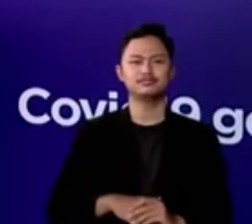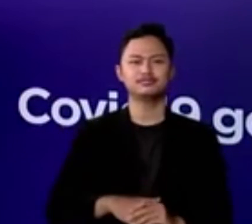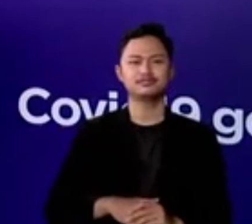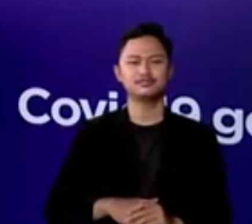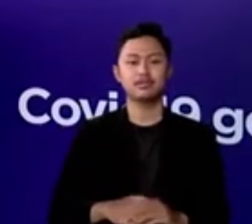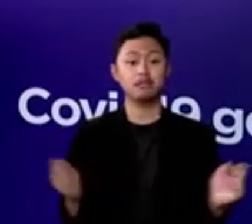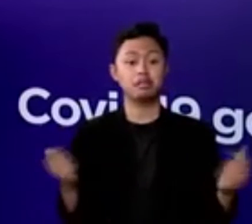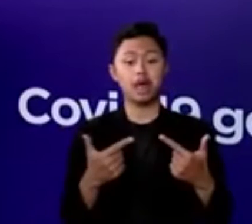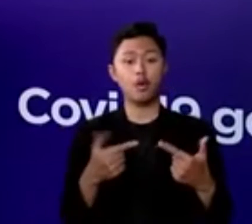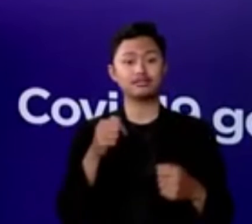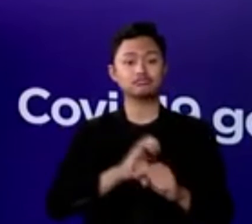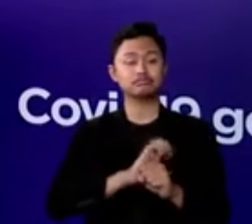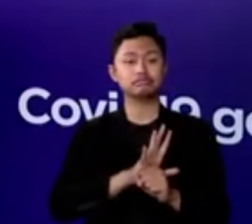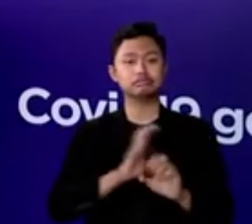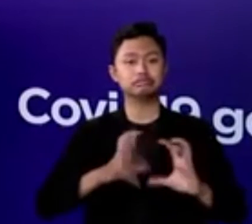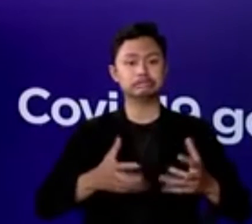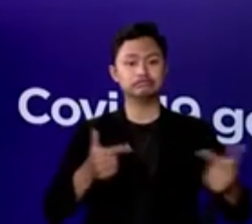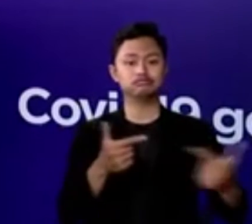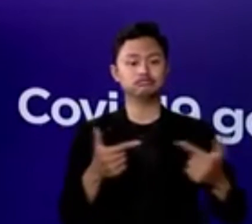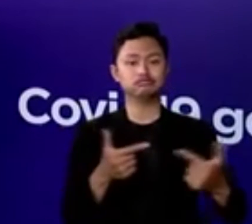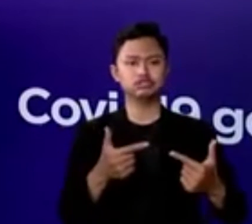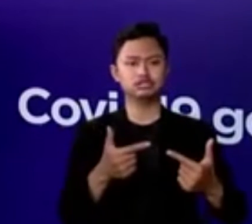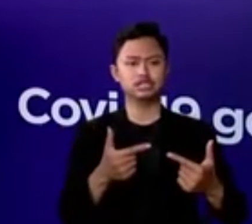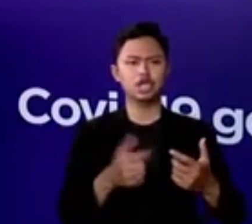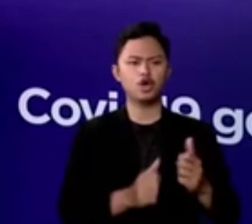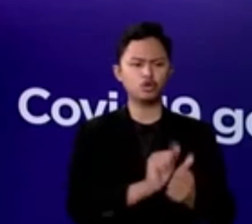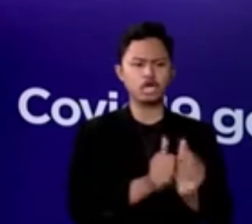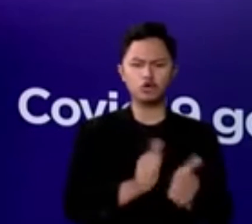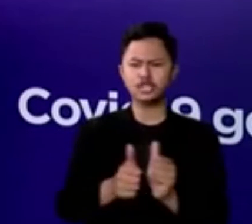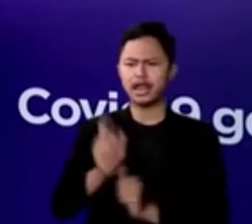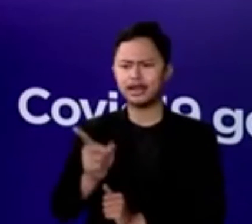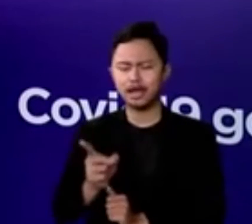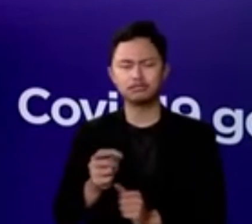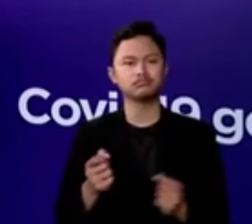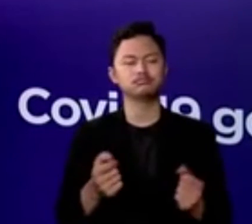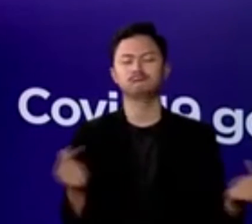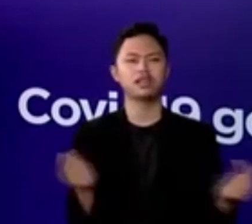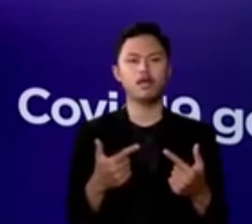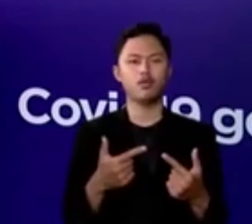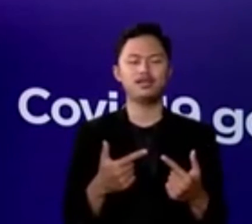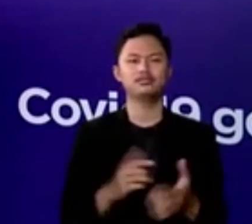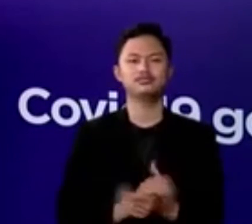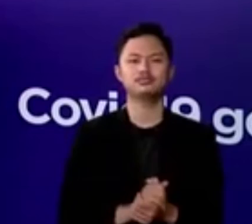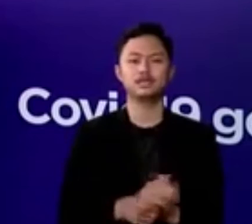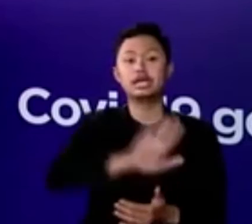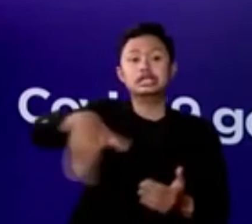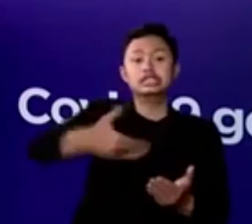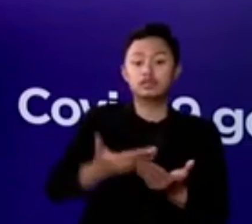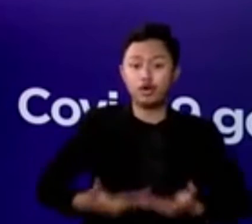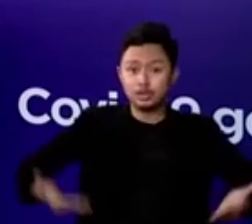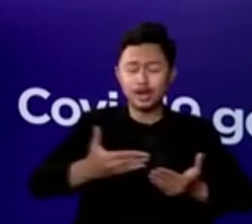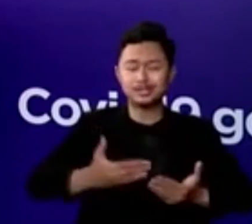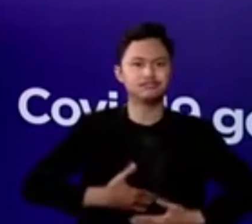menang menghadapi segala macam cobaan sulit ini gitu Gan dan Survive di segala